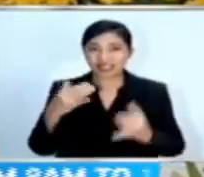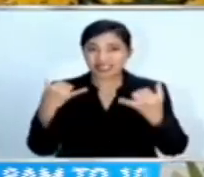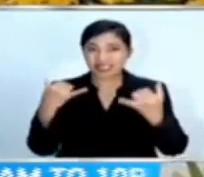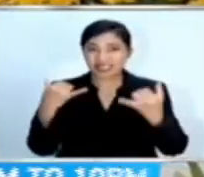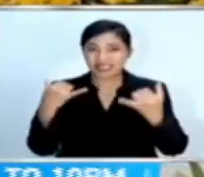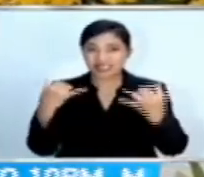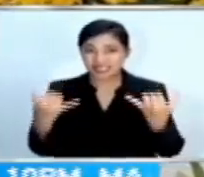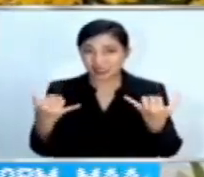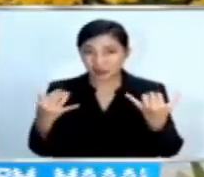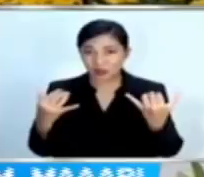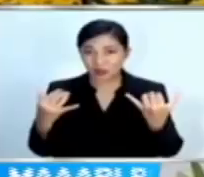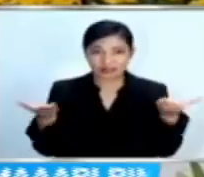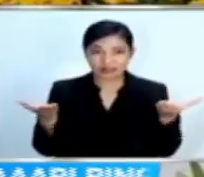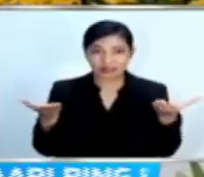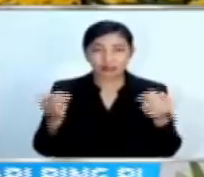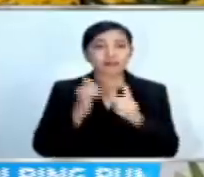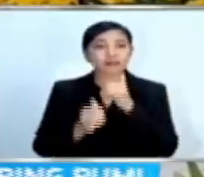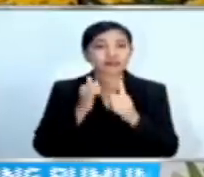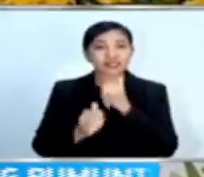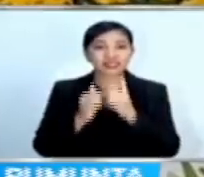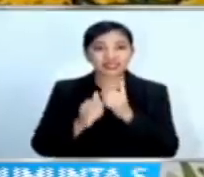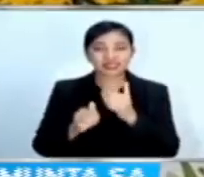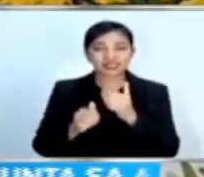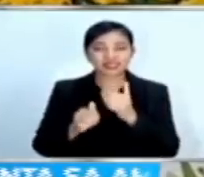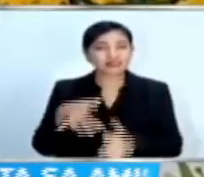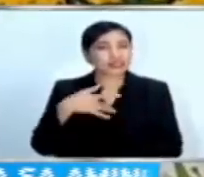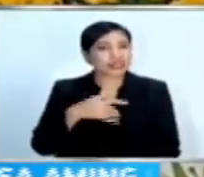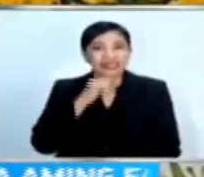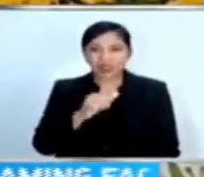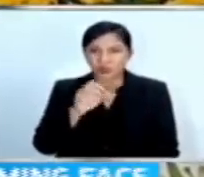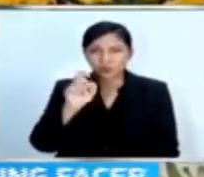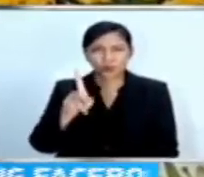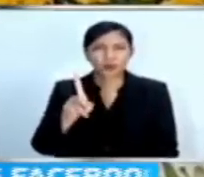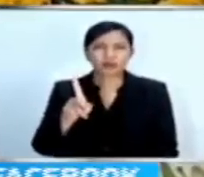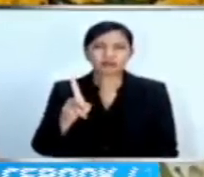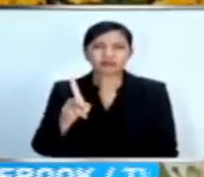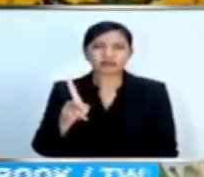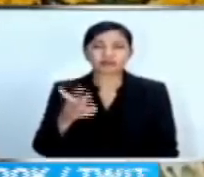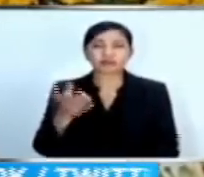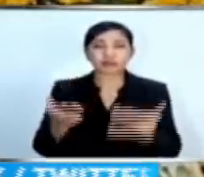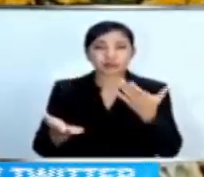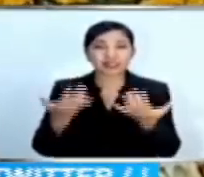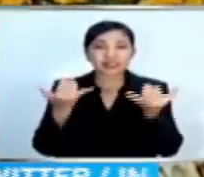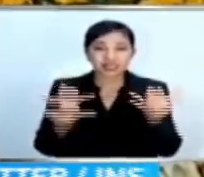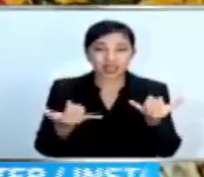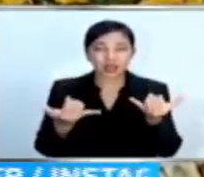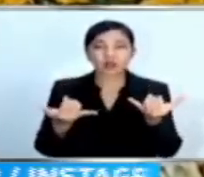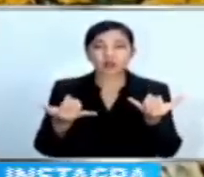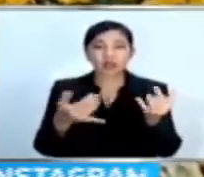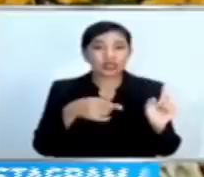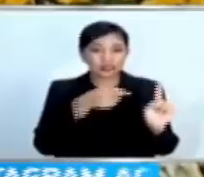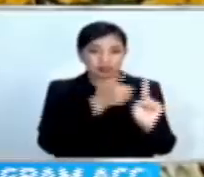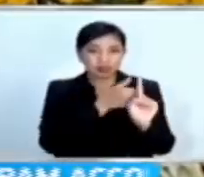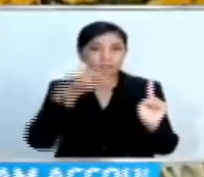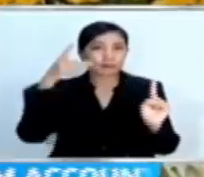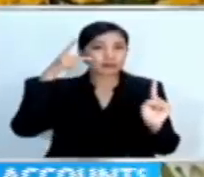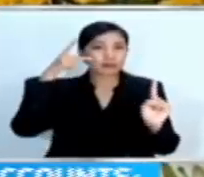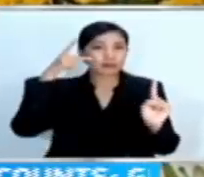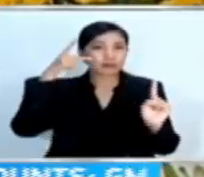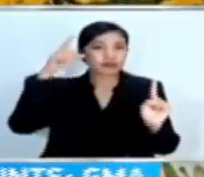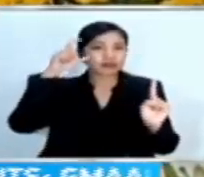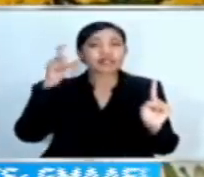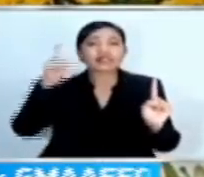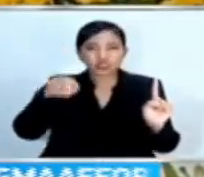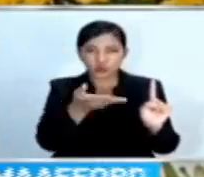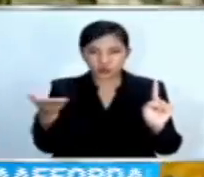he's not okay. And maybe now he needs you. And he would never tell you that